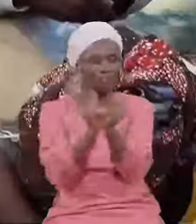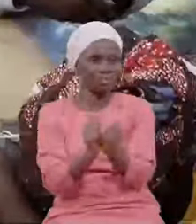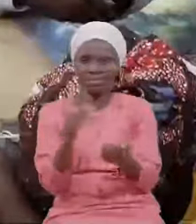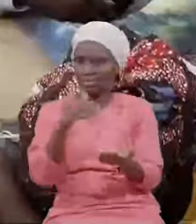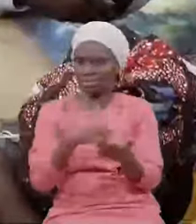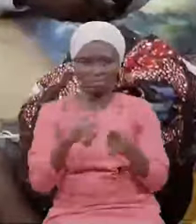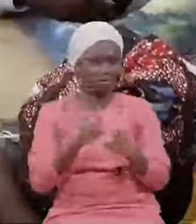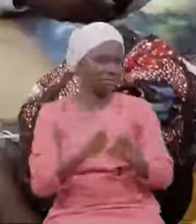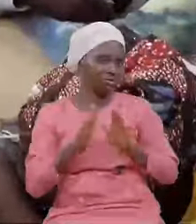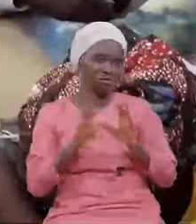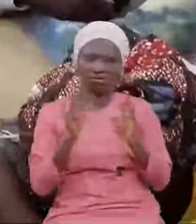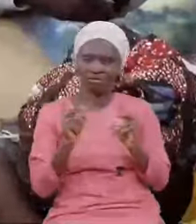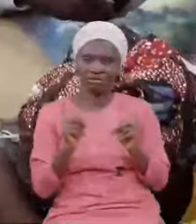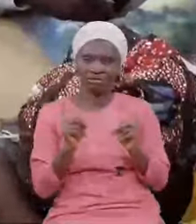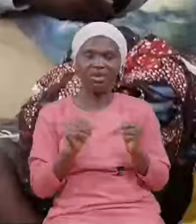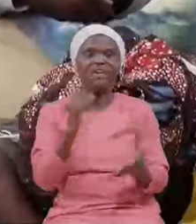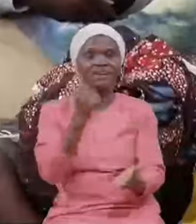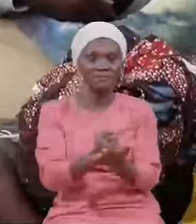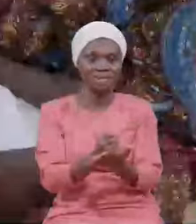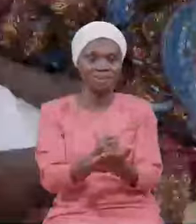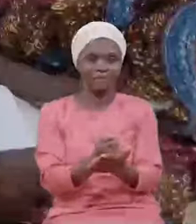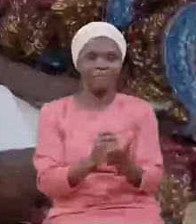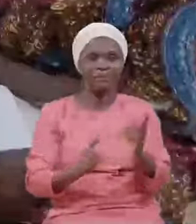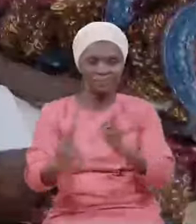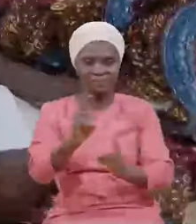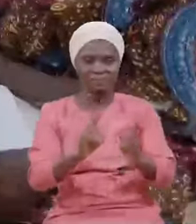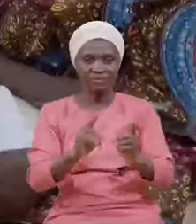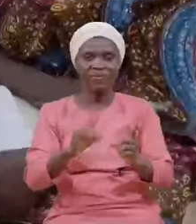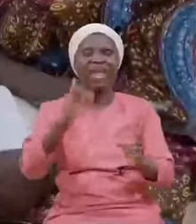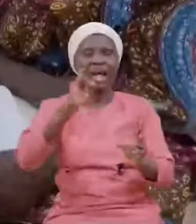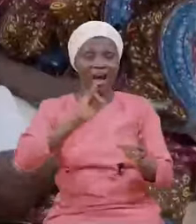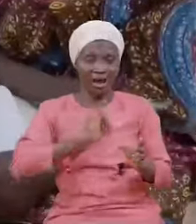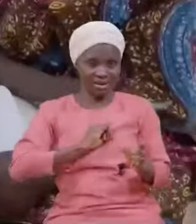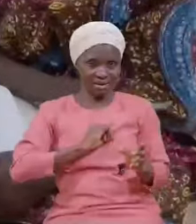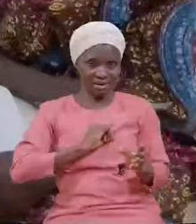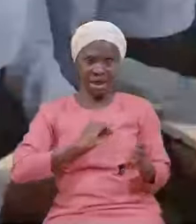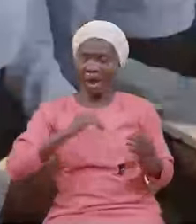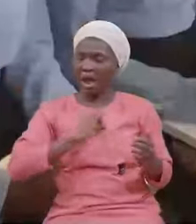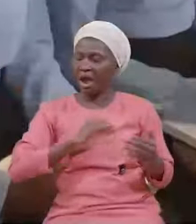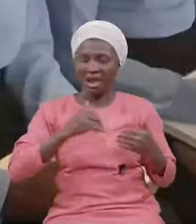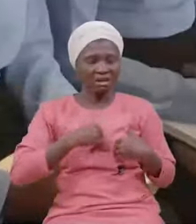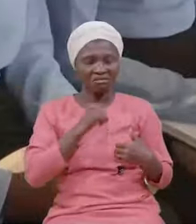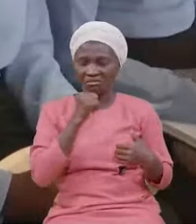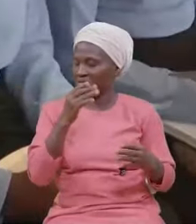amen. Dis-le moi, répétez, moi, je n'ai point reçu